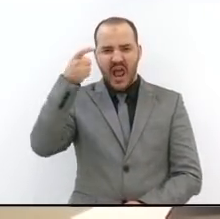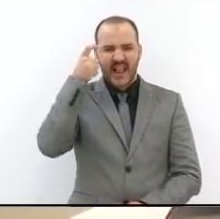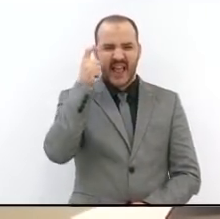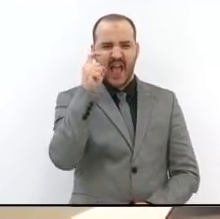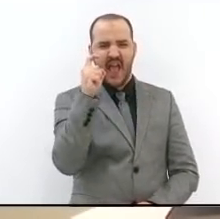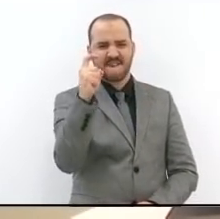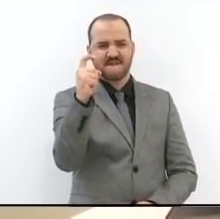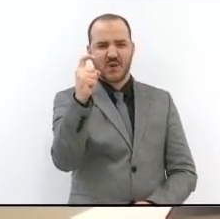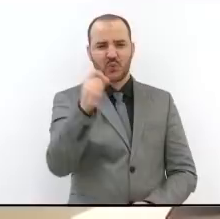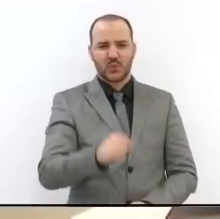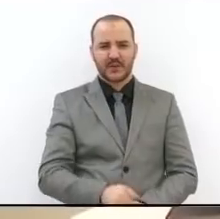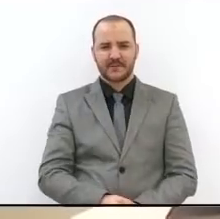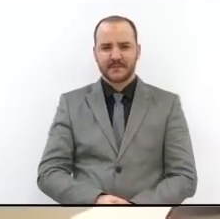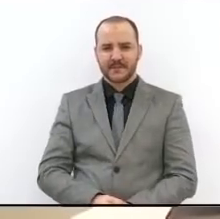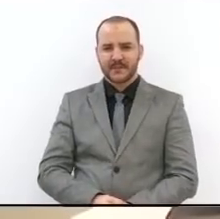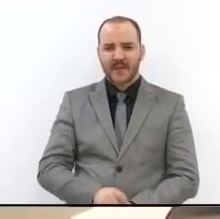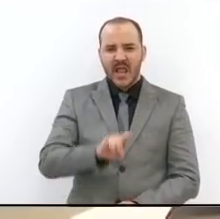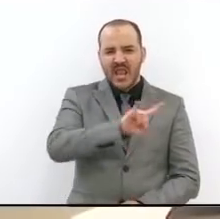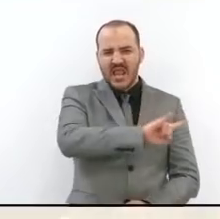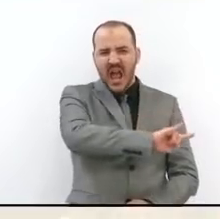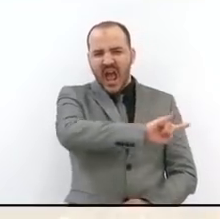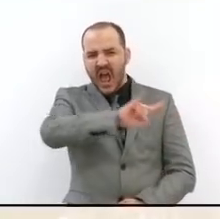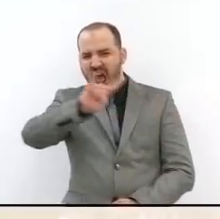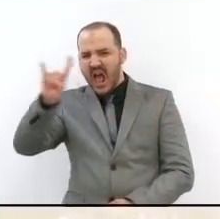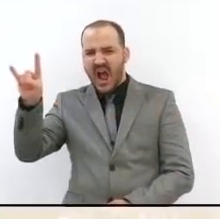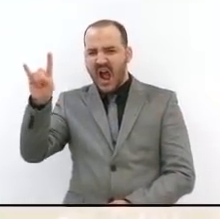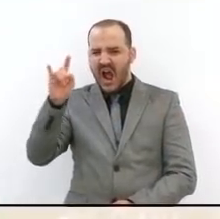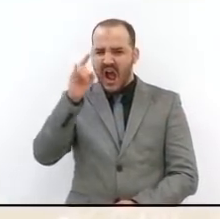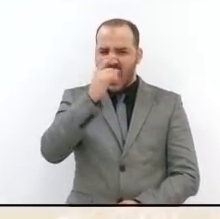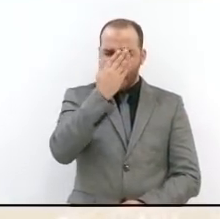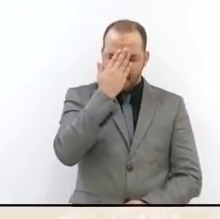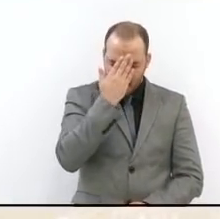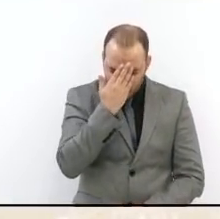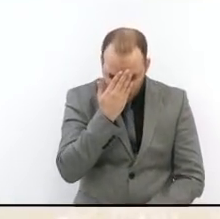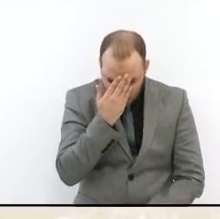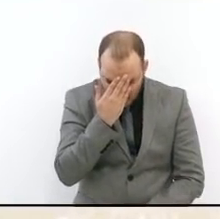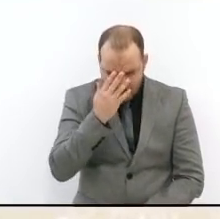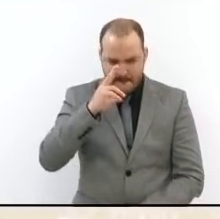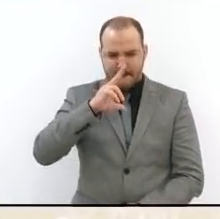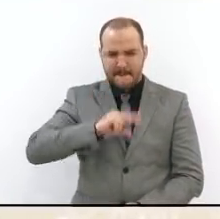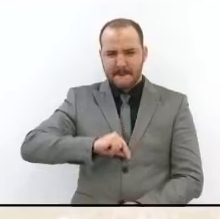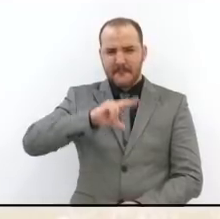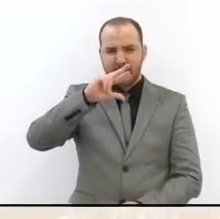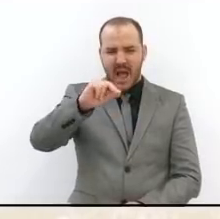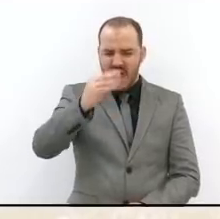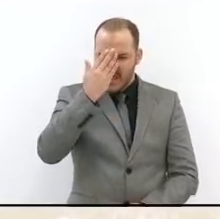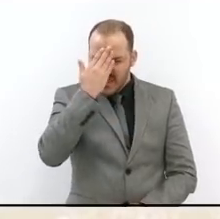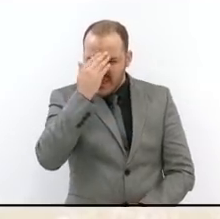أيها الكافرون. لا أعبد ما تعبدون.